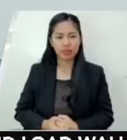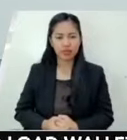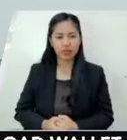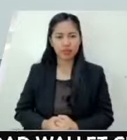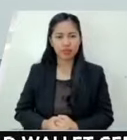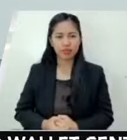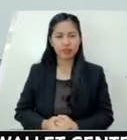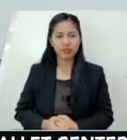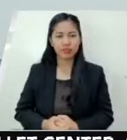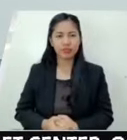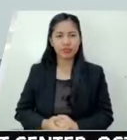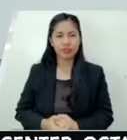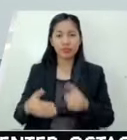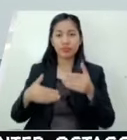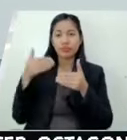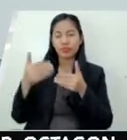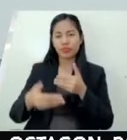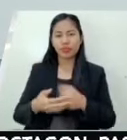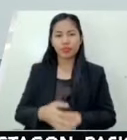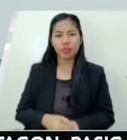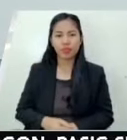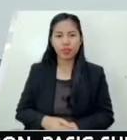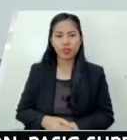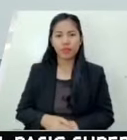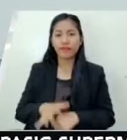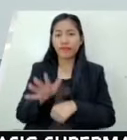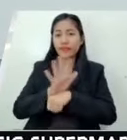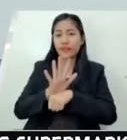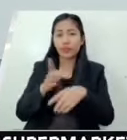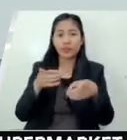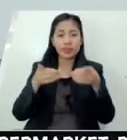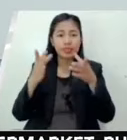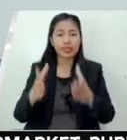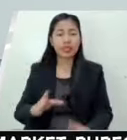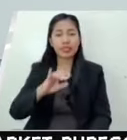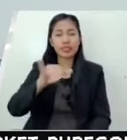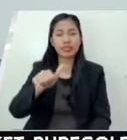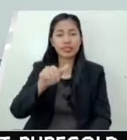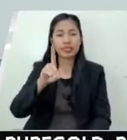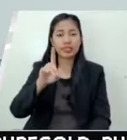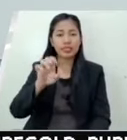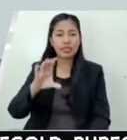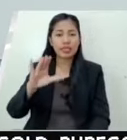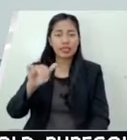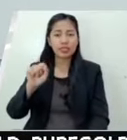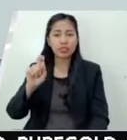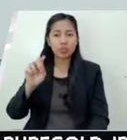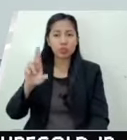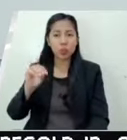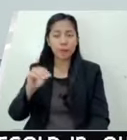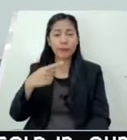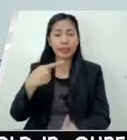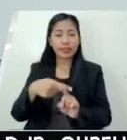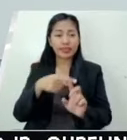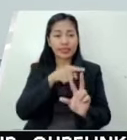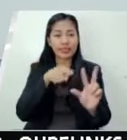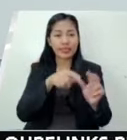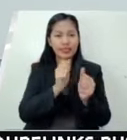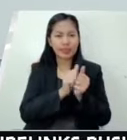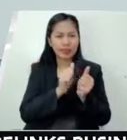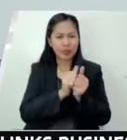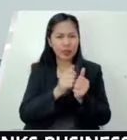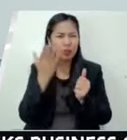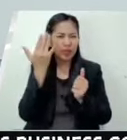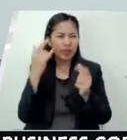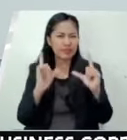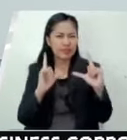Samantala, umaalma po ang film director na si Jade Castro at tatlo niyang kasamahan na idinidiin sa kaso ng panunulog sa isang modern jeepney